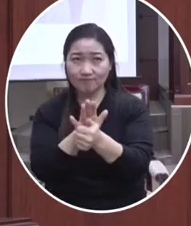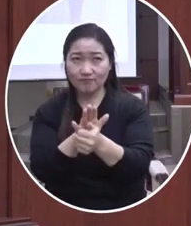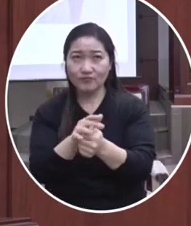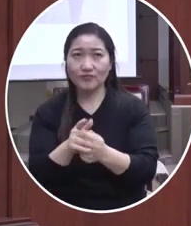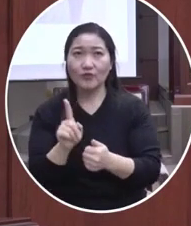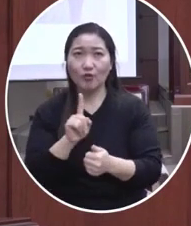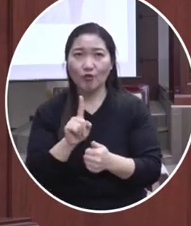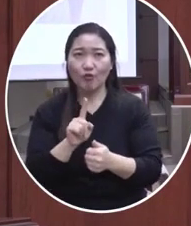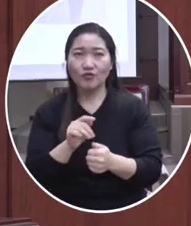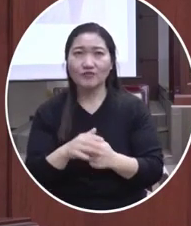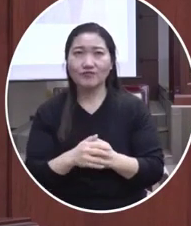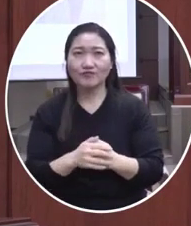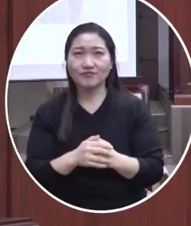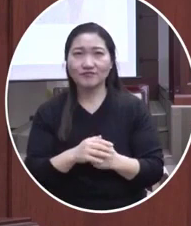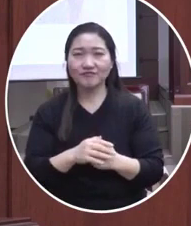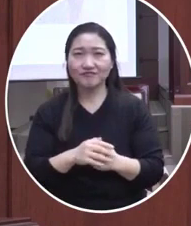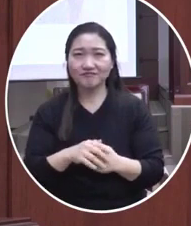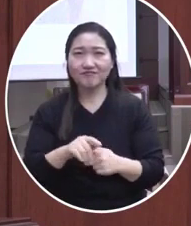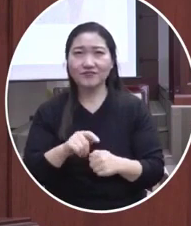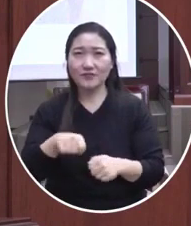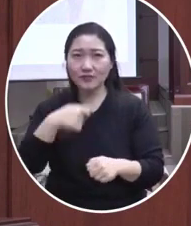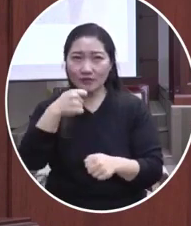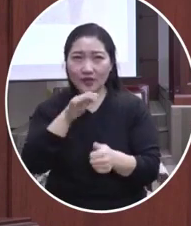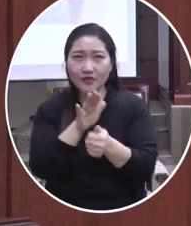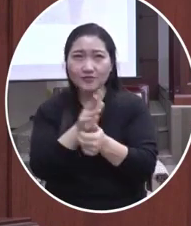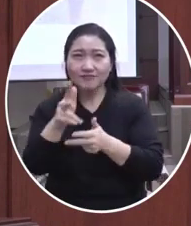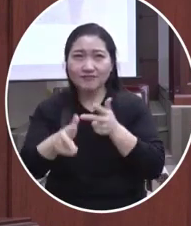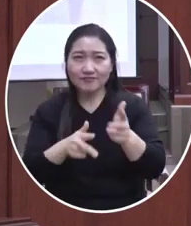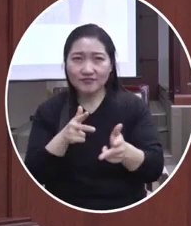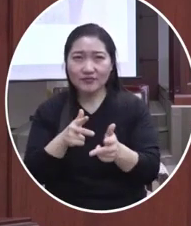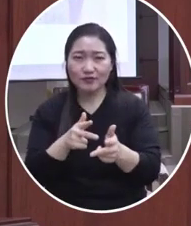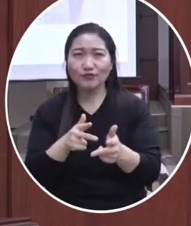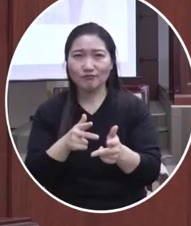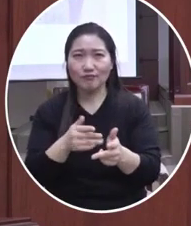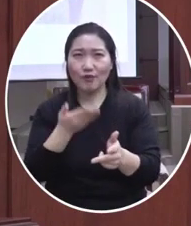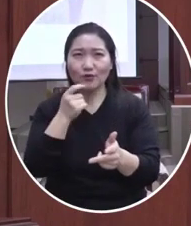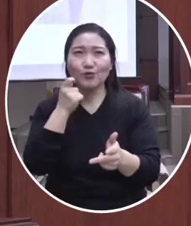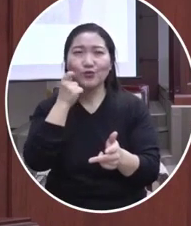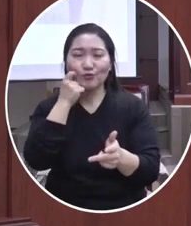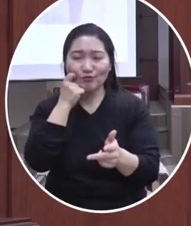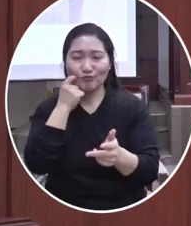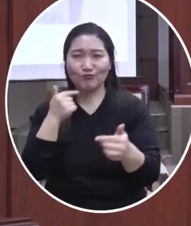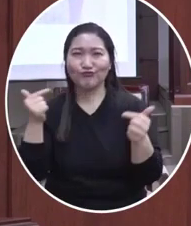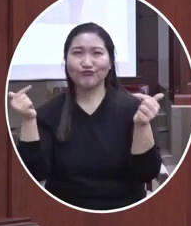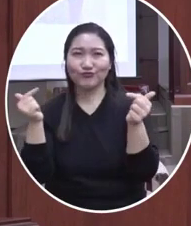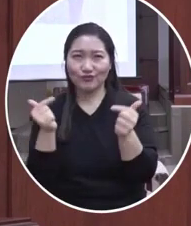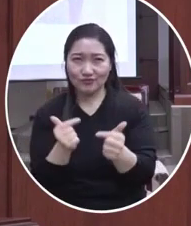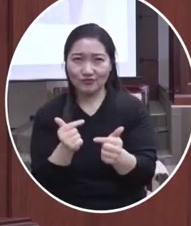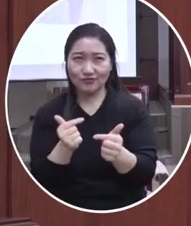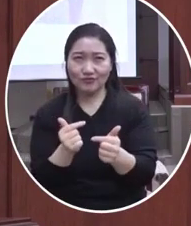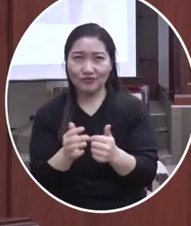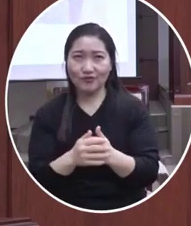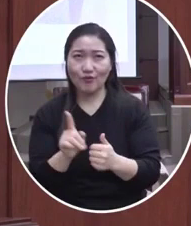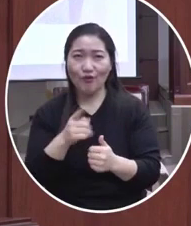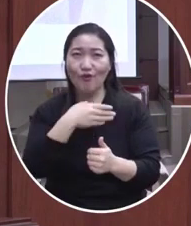실현된다면 현재 운영 중인 저소득 어르신 급식 지원 사업의 사각지대를 줄여나갈 수 있을